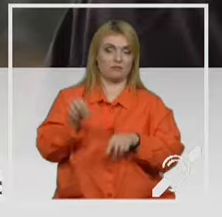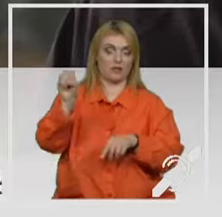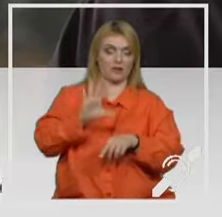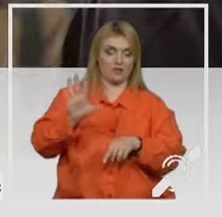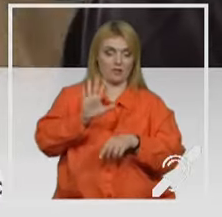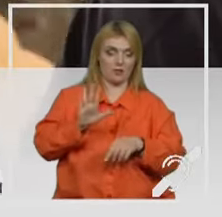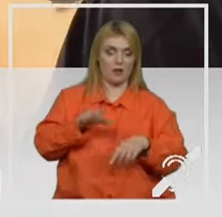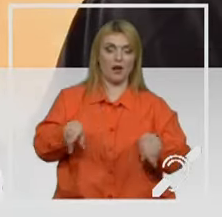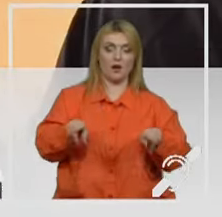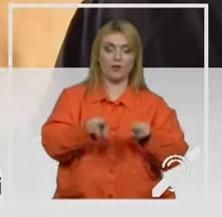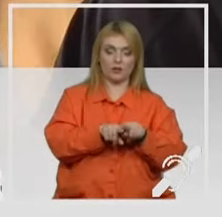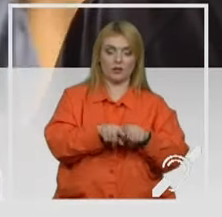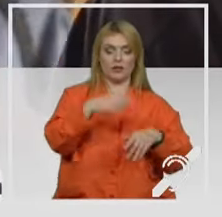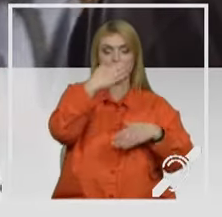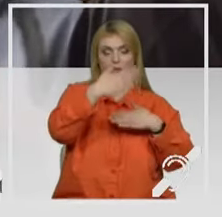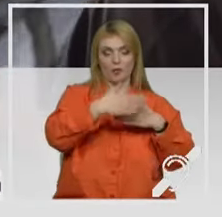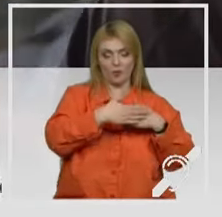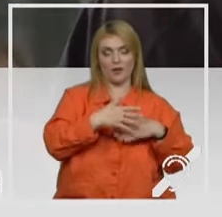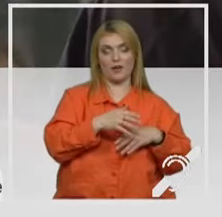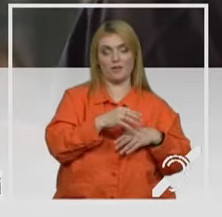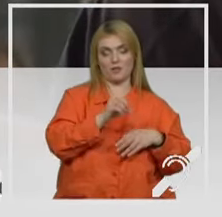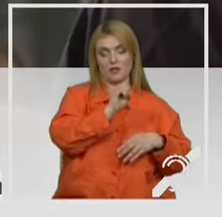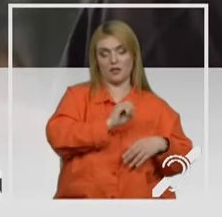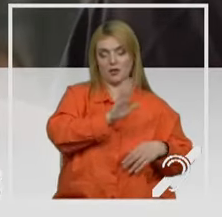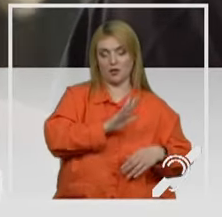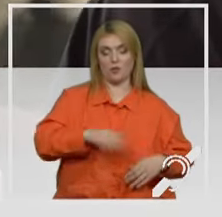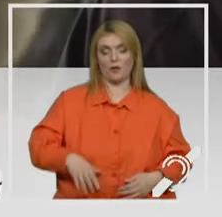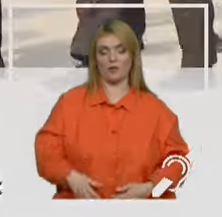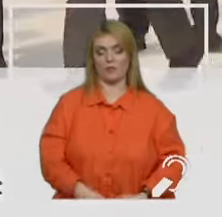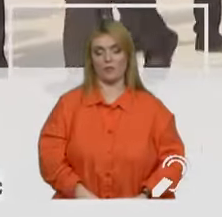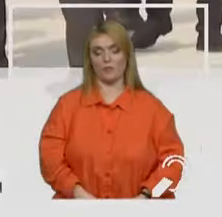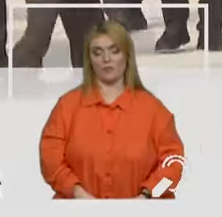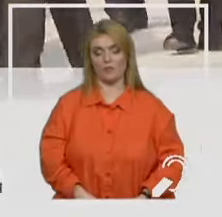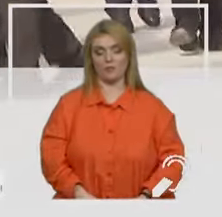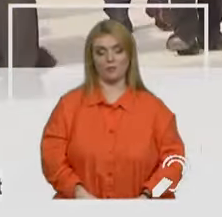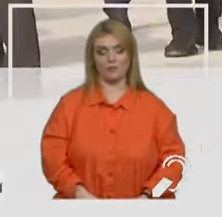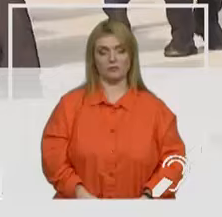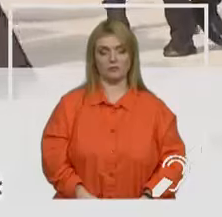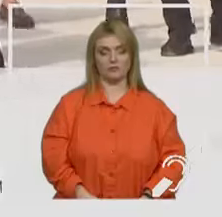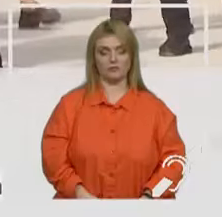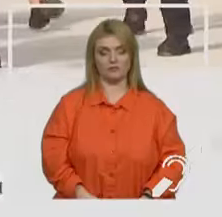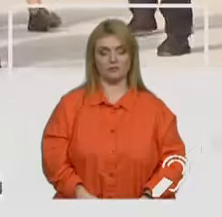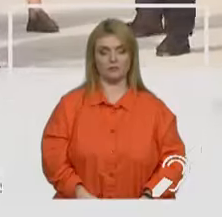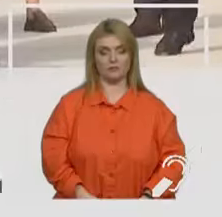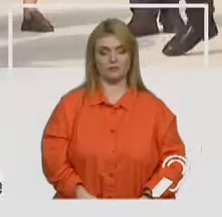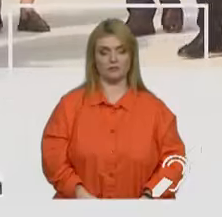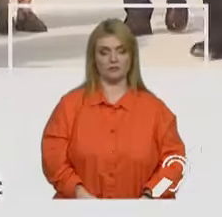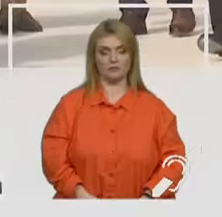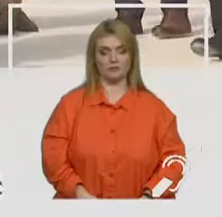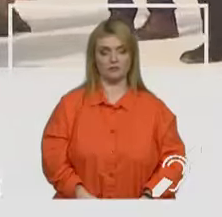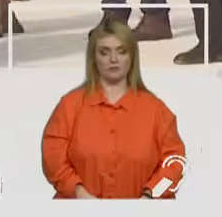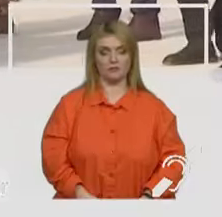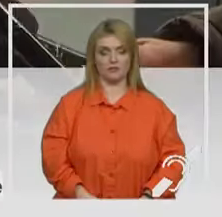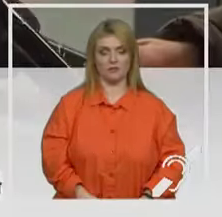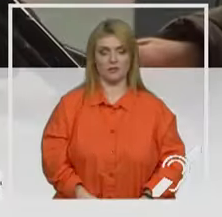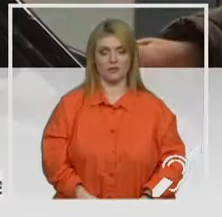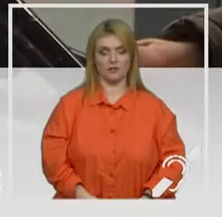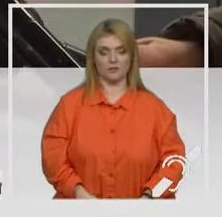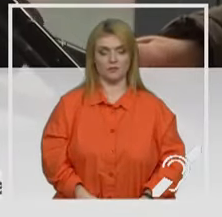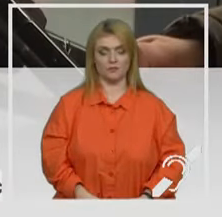apropiem și tehnic, și operațional, și din punct de vedere a interoperabilității către standardele